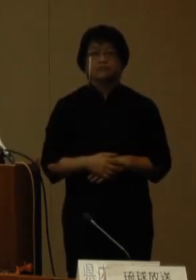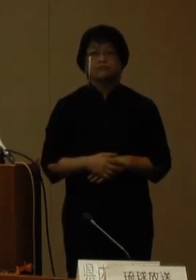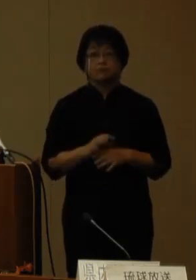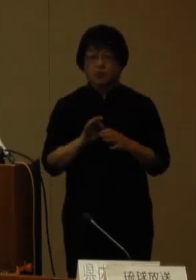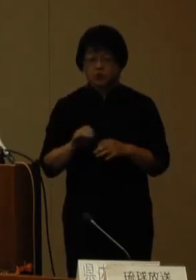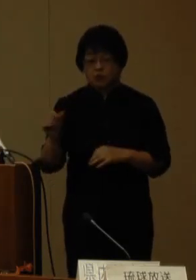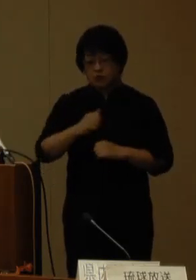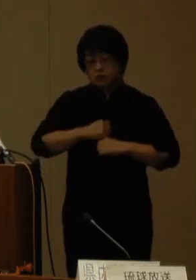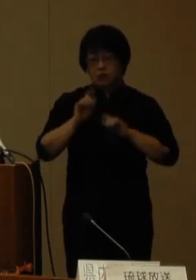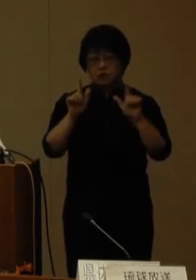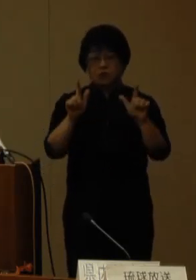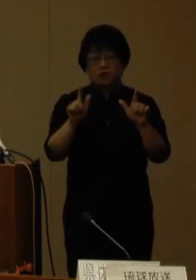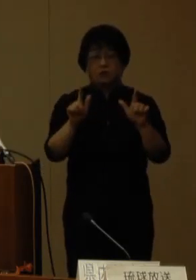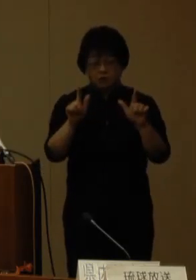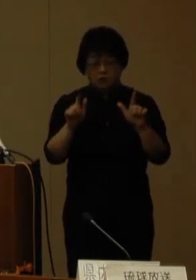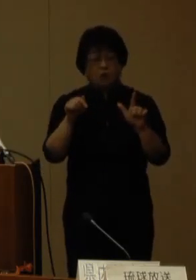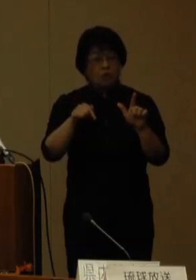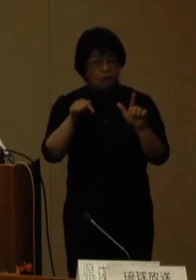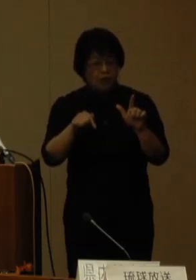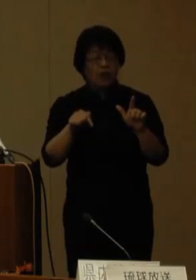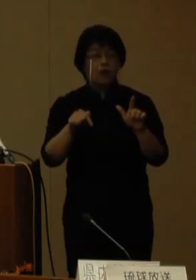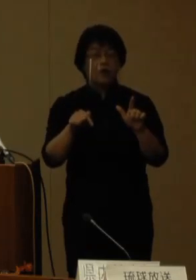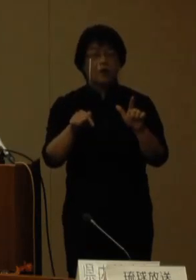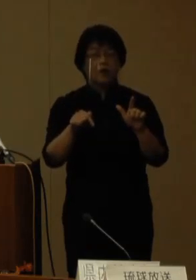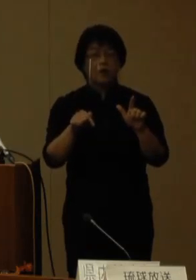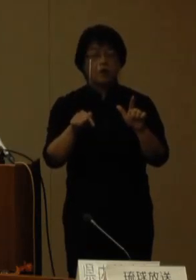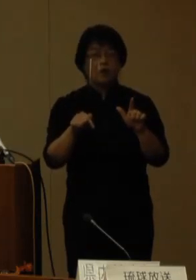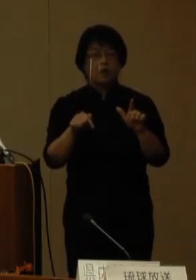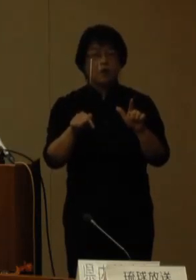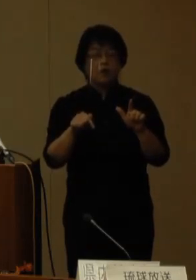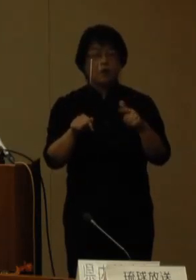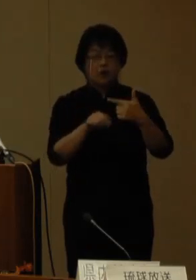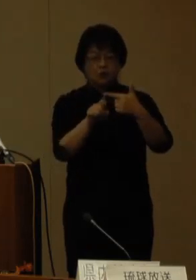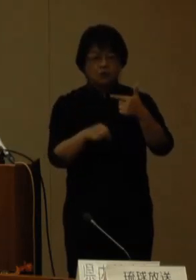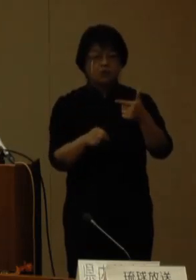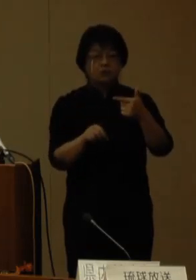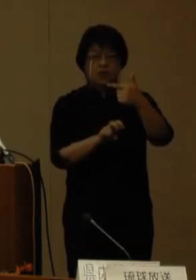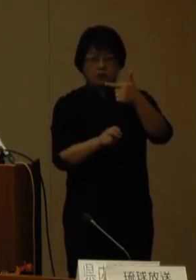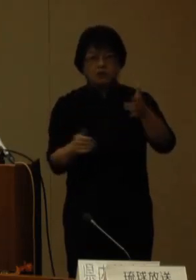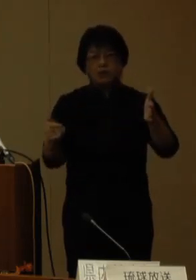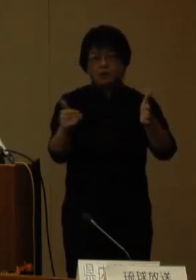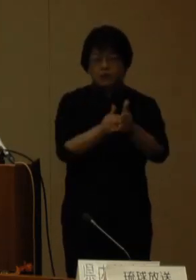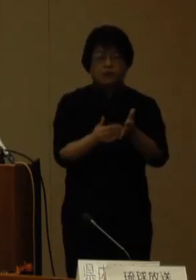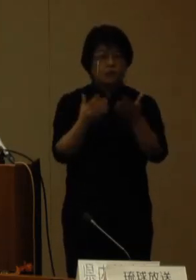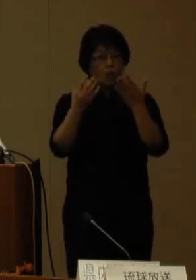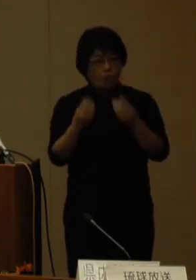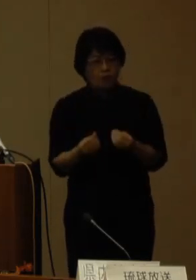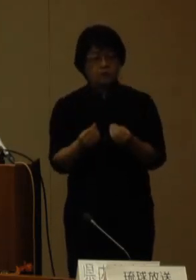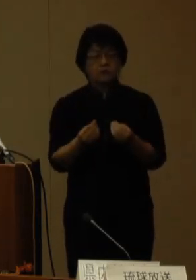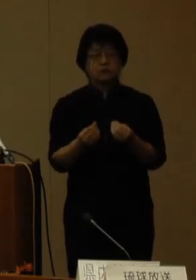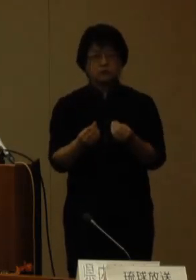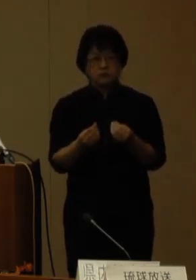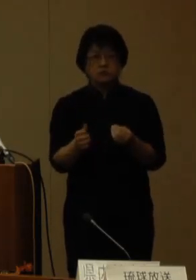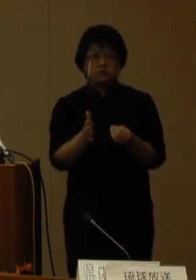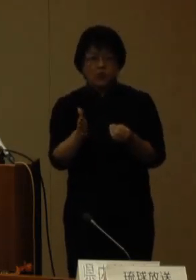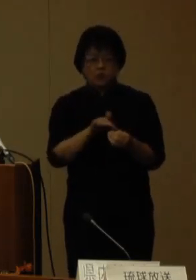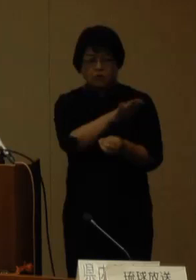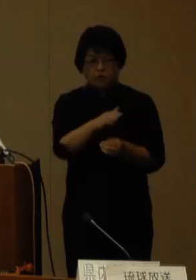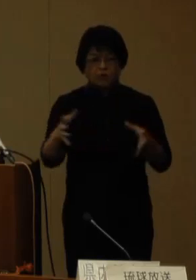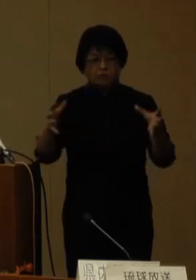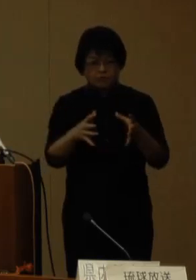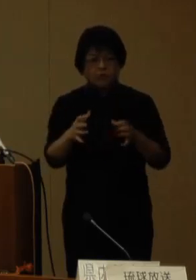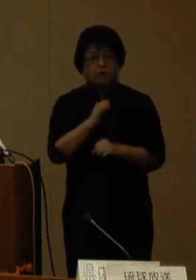事態宣言はもうこれで、しっかりと封じ込めるんだという思いで一丸となって取り組んでいただき